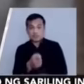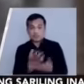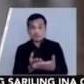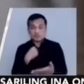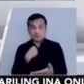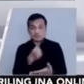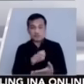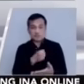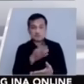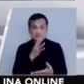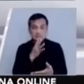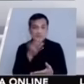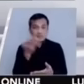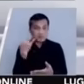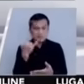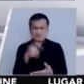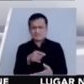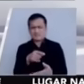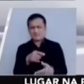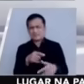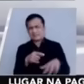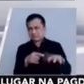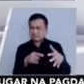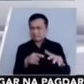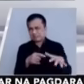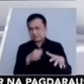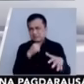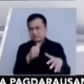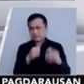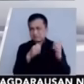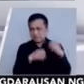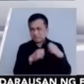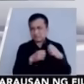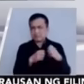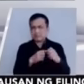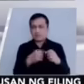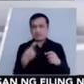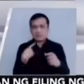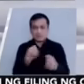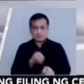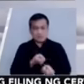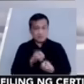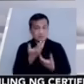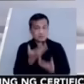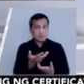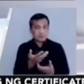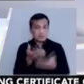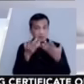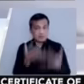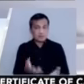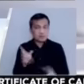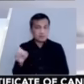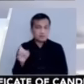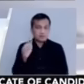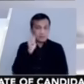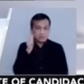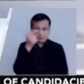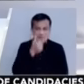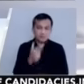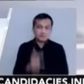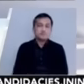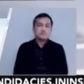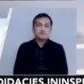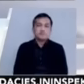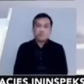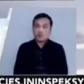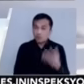past na parang hindi sila gaanong umaasa no na may sasabihin pa talaga na mabigat itong si Alice go dahil nga ah ang